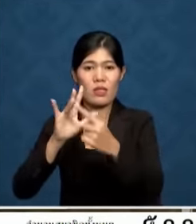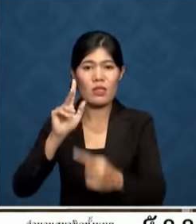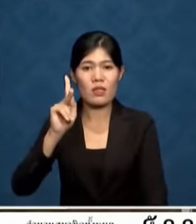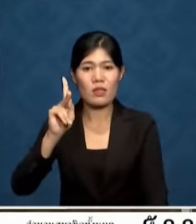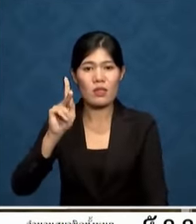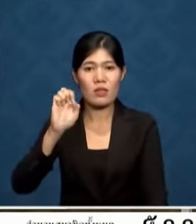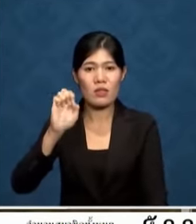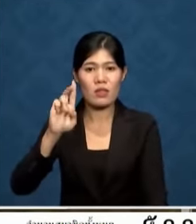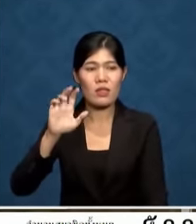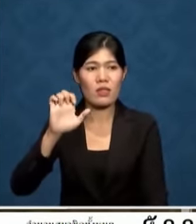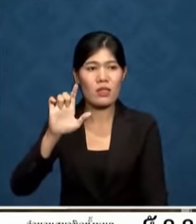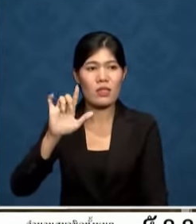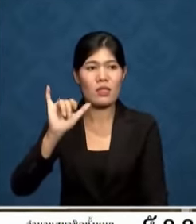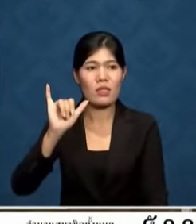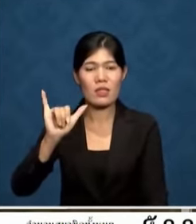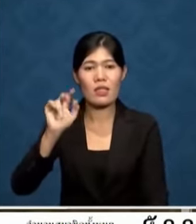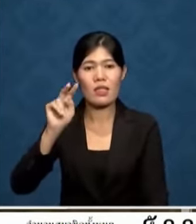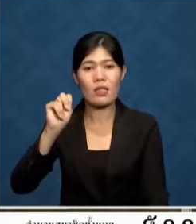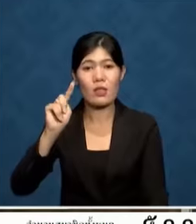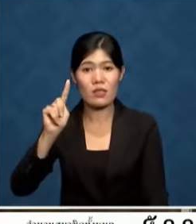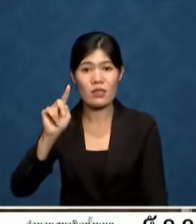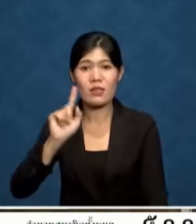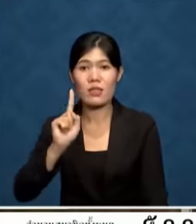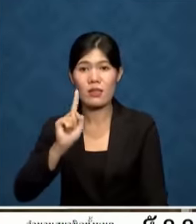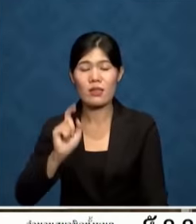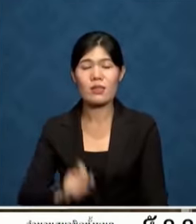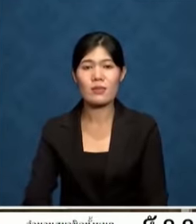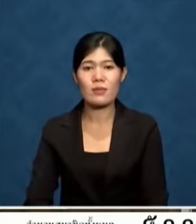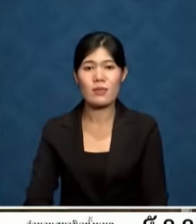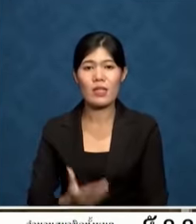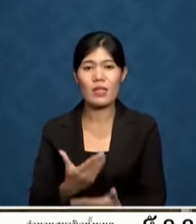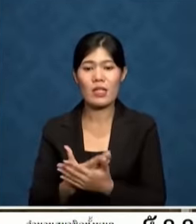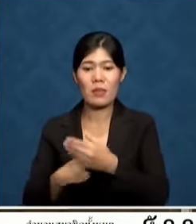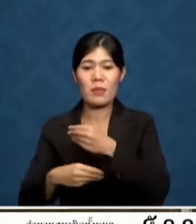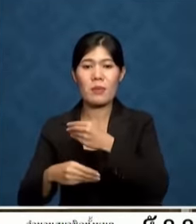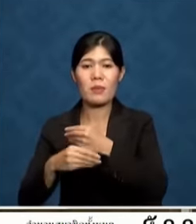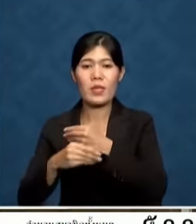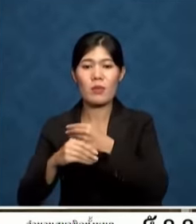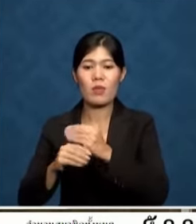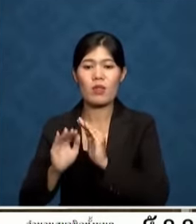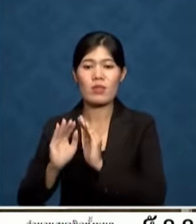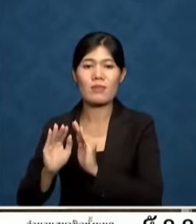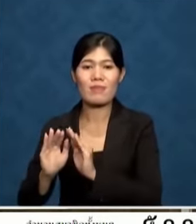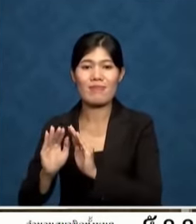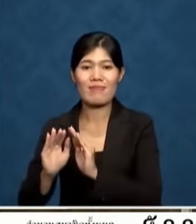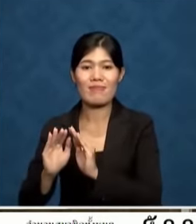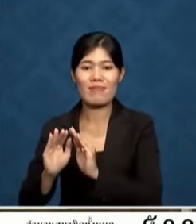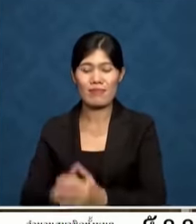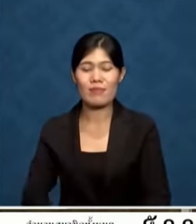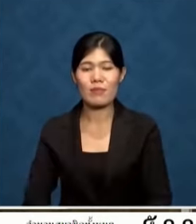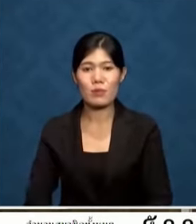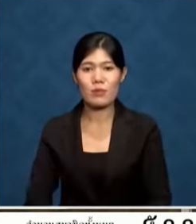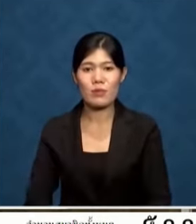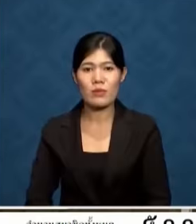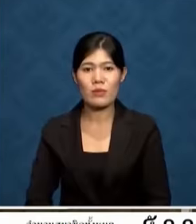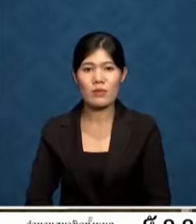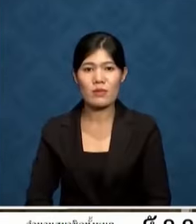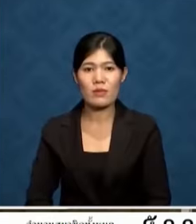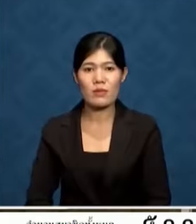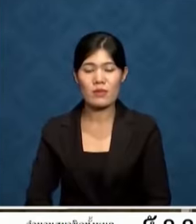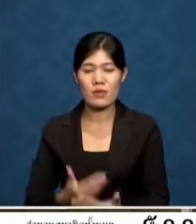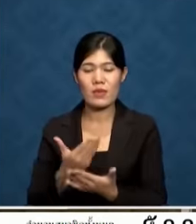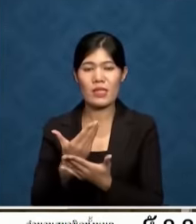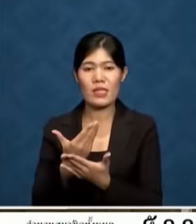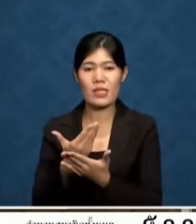สนับสนุนเพะเพราะหวยเกษียณมันเป็นการเพิ่มการออมของประชาชนและเป็นการต่อ